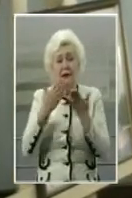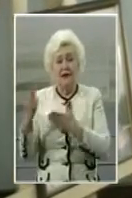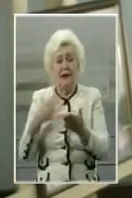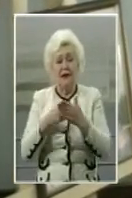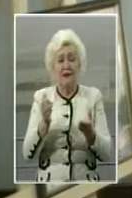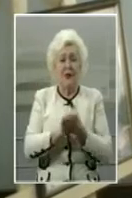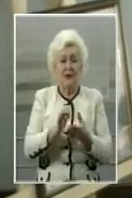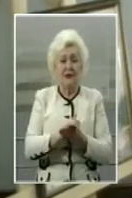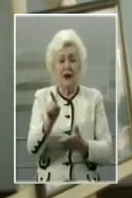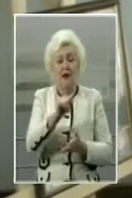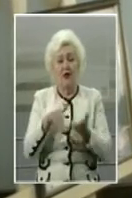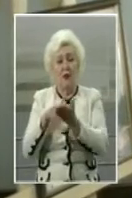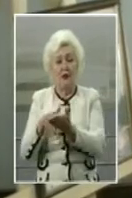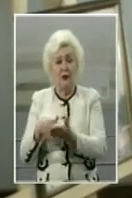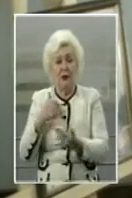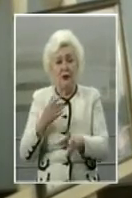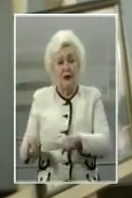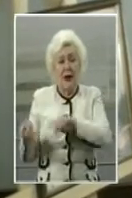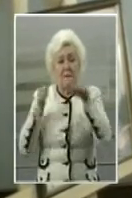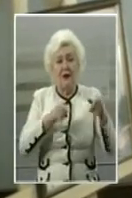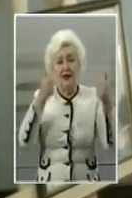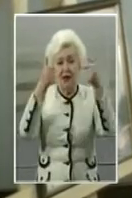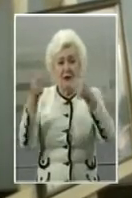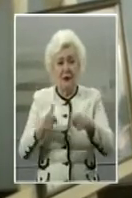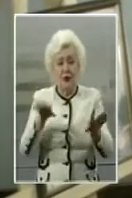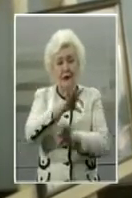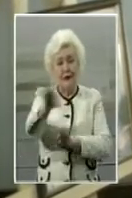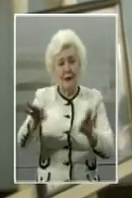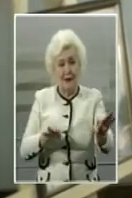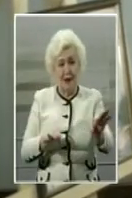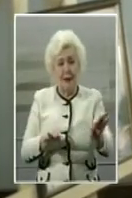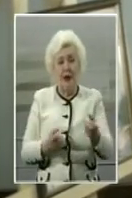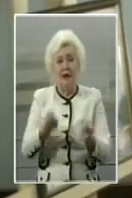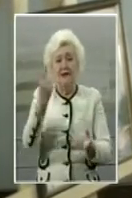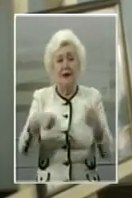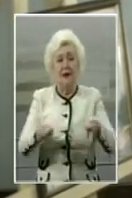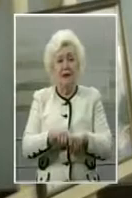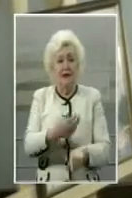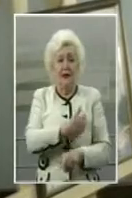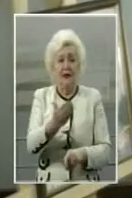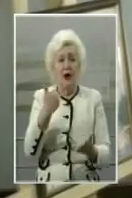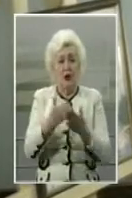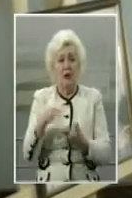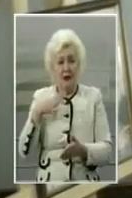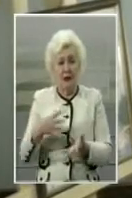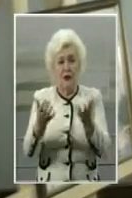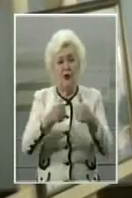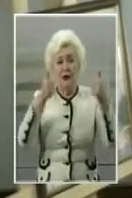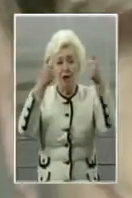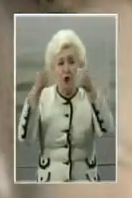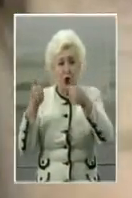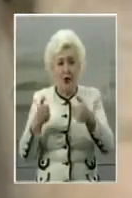своїх знайомих, щоб вони допомогли мені перенести фотографію на схему. З'явилось таке бажання, ось і довелось взяти